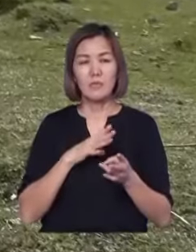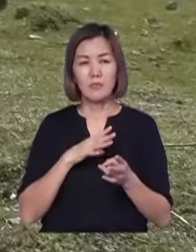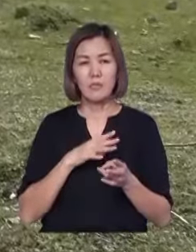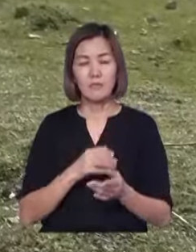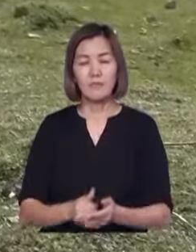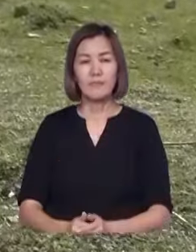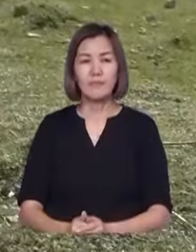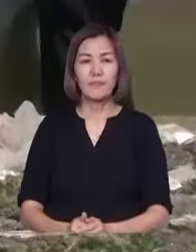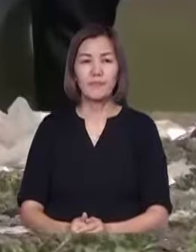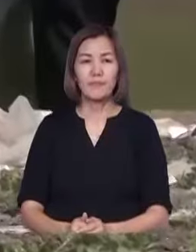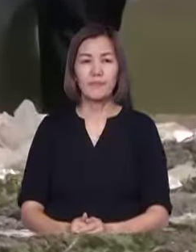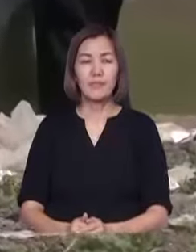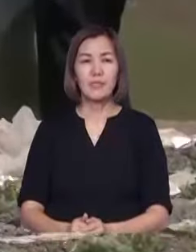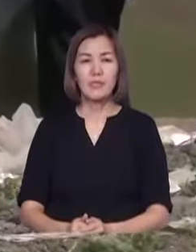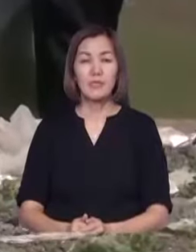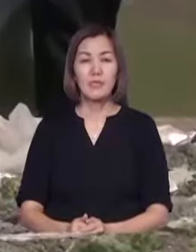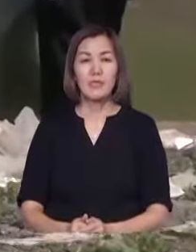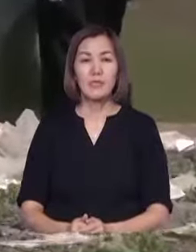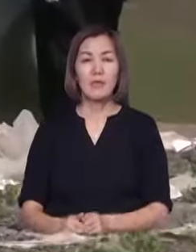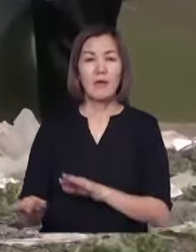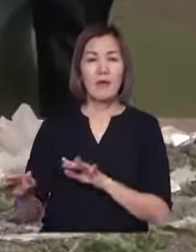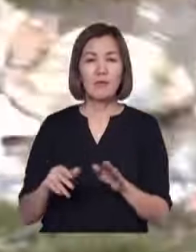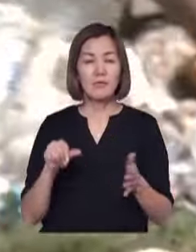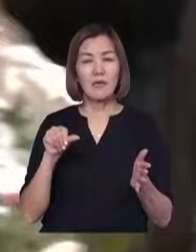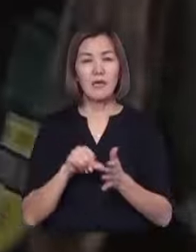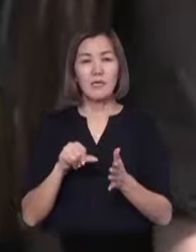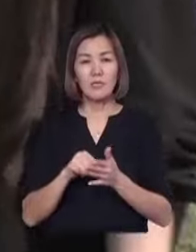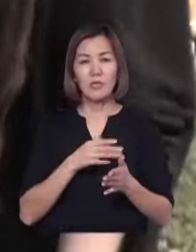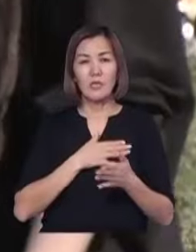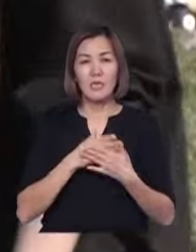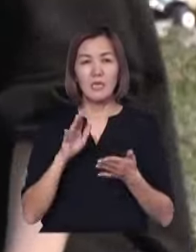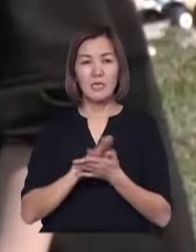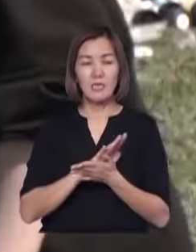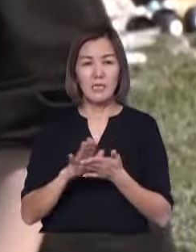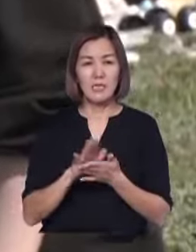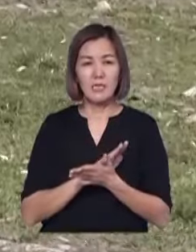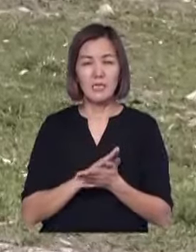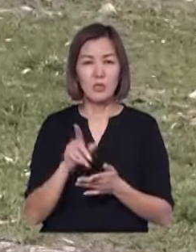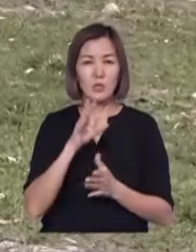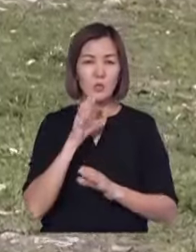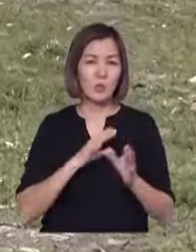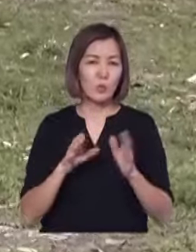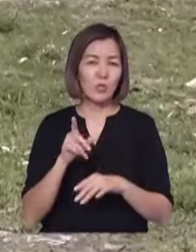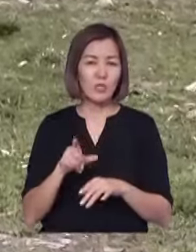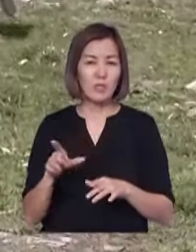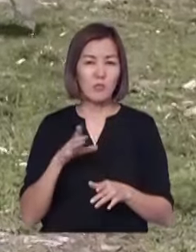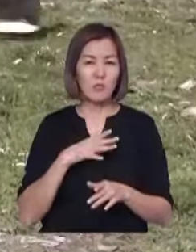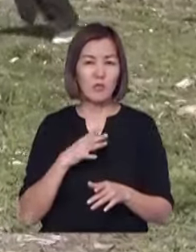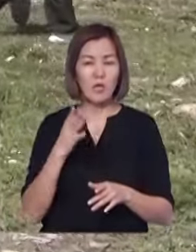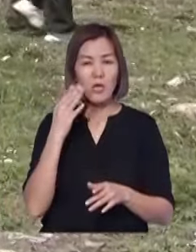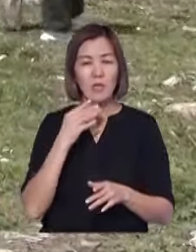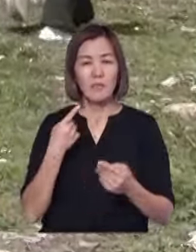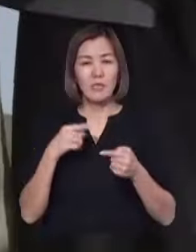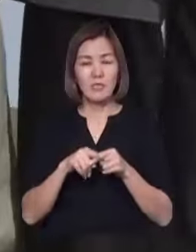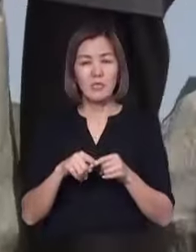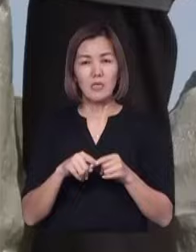тазалық акциясын жүргізіп отырмыз. Мұнда акцияға қатысушы еріктілердің дені студенттер болды. Айта кетсек, Алматы технологиялық